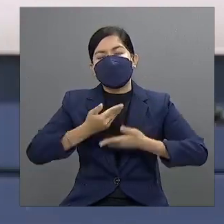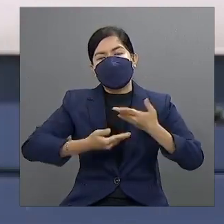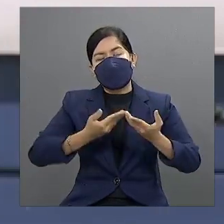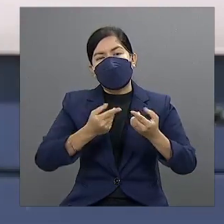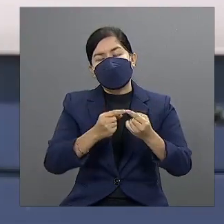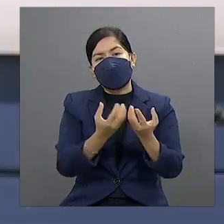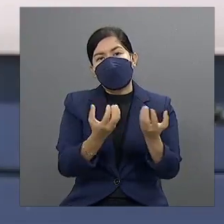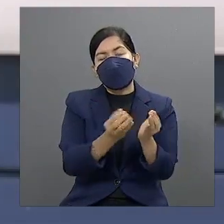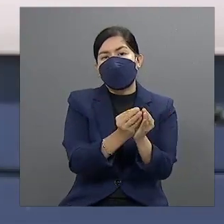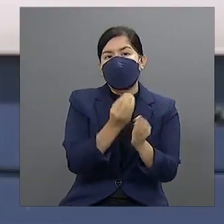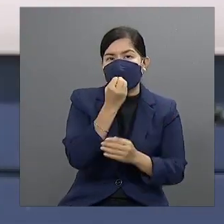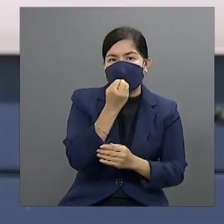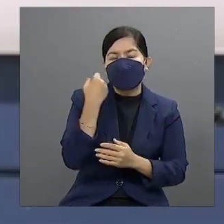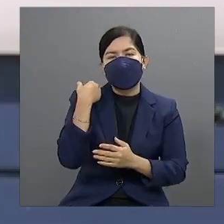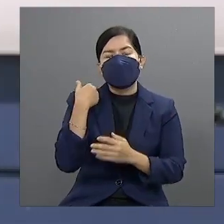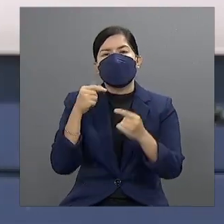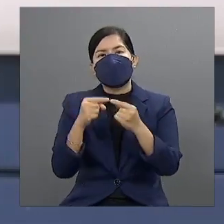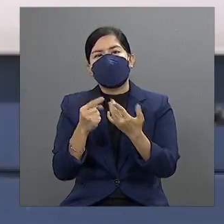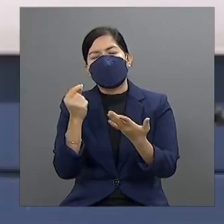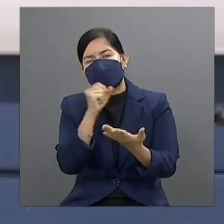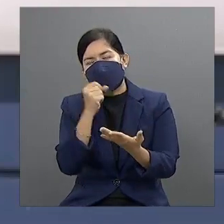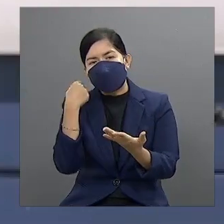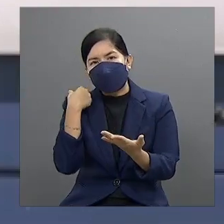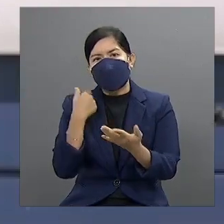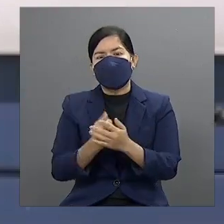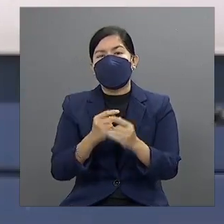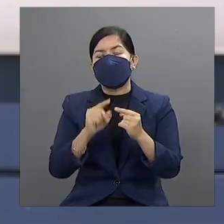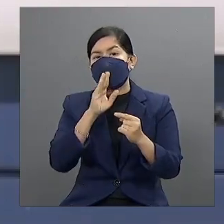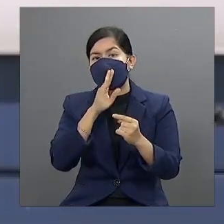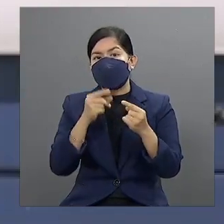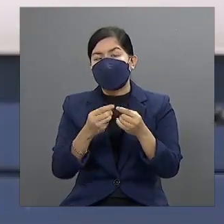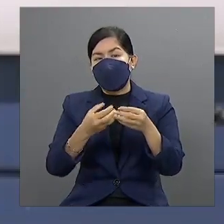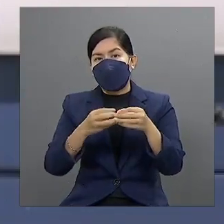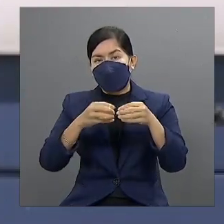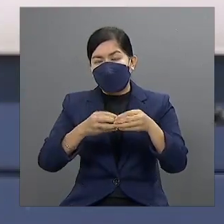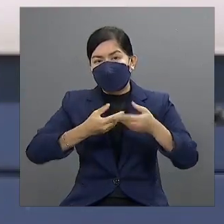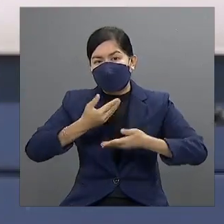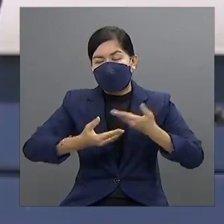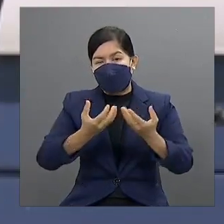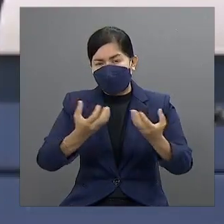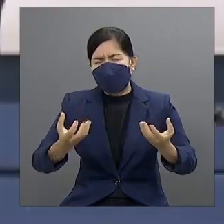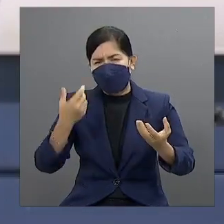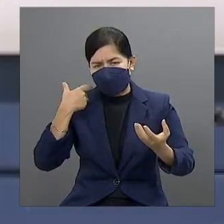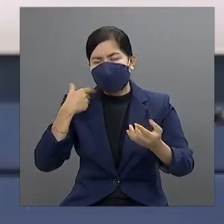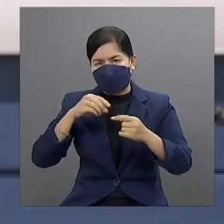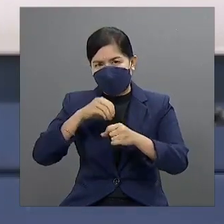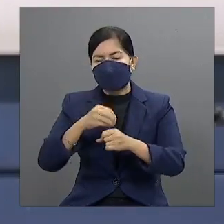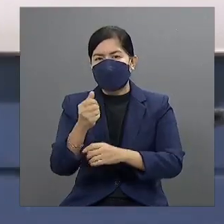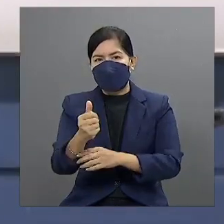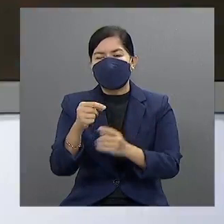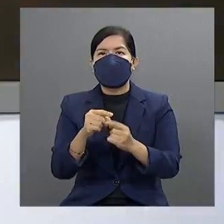กตลาดนัดก็อยู่ได้เพราะฉะนั้นในธุรกิจกลางคืนกลุ่มนี้เนี่ยก็อาจจะมีสัดส่วนประมาณแสนถ ถึง150,000 ล้านก็อาจจะยังไม่กลับมาคึก